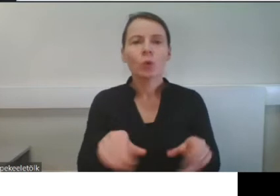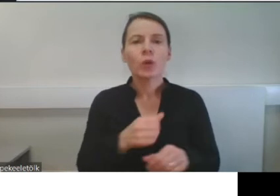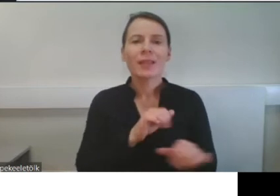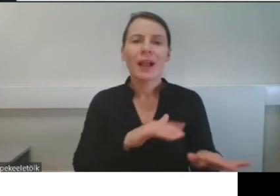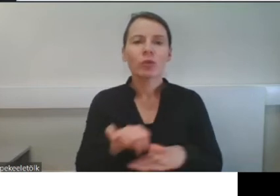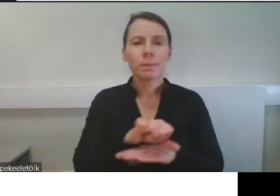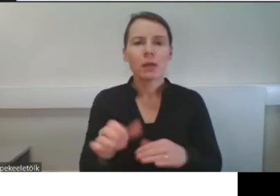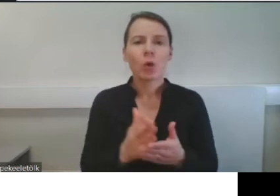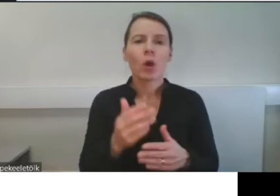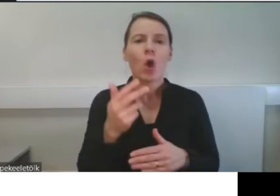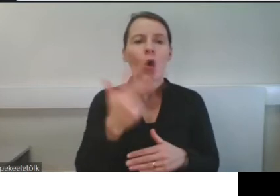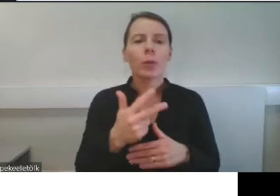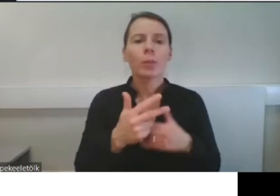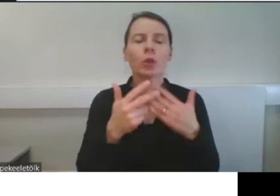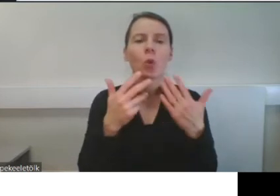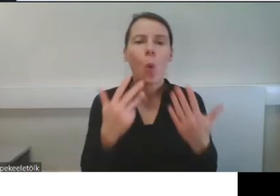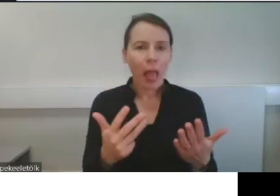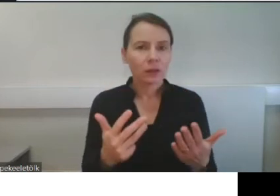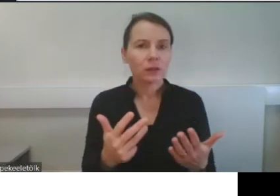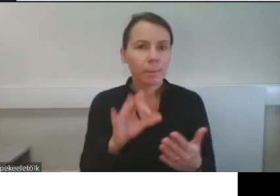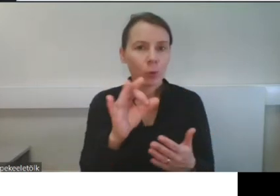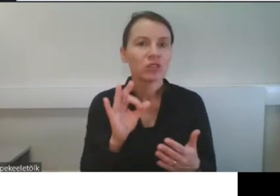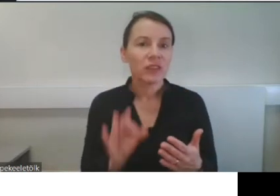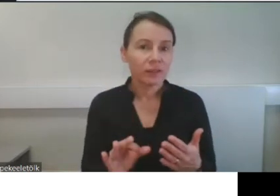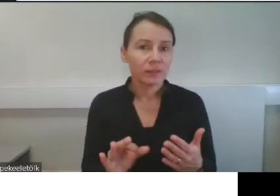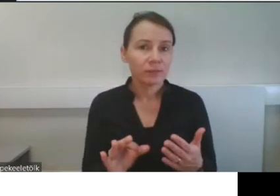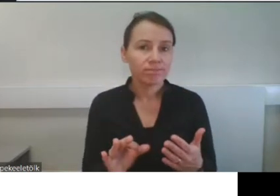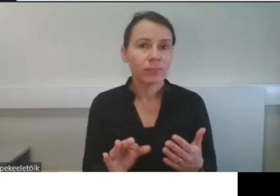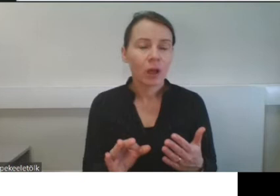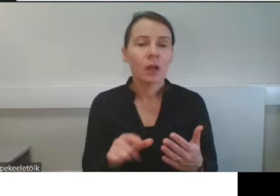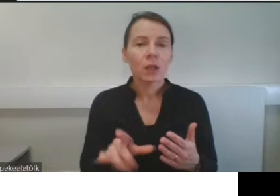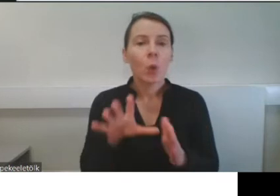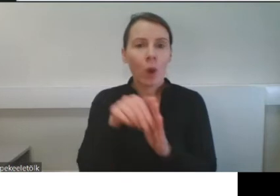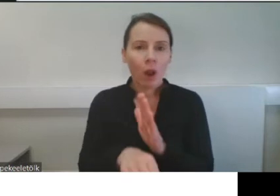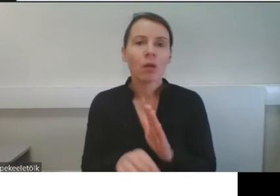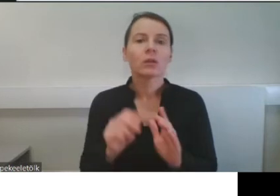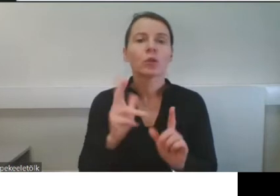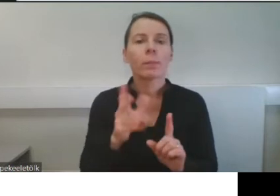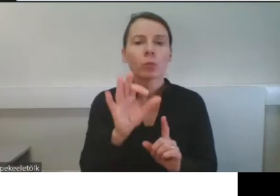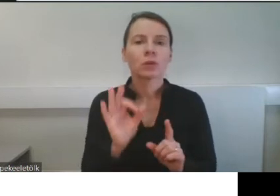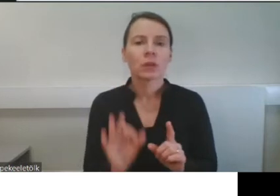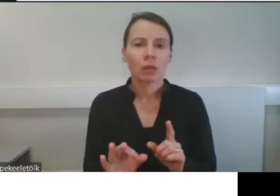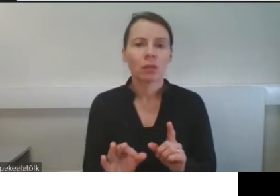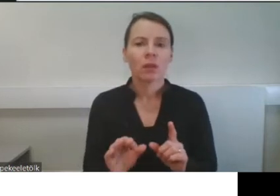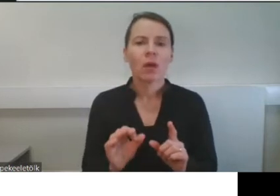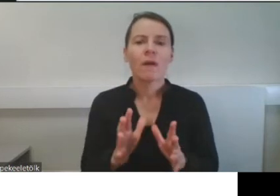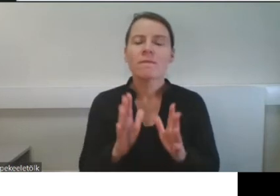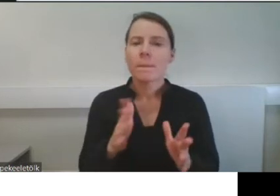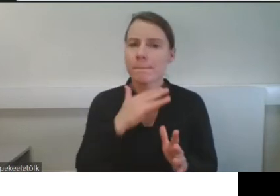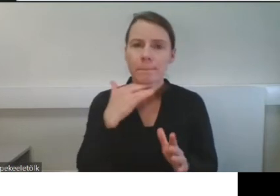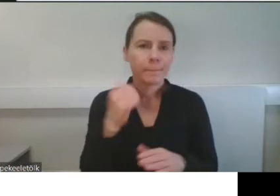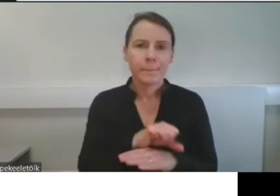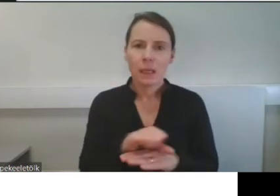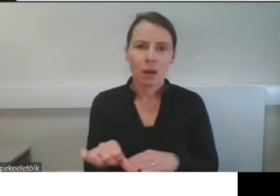need valdkondlikud tegevuspiirangud ja need võiks siis paraleeli tõmmata nagu puude liikidega. Et erinevad puudeliikid